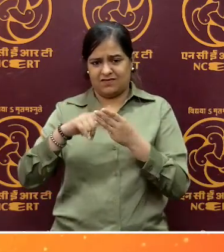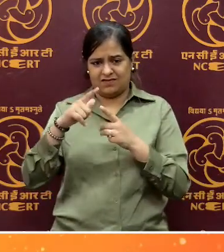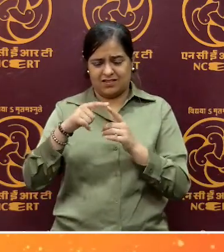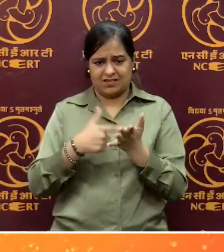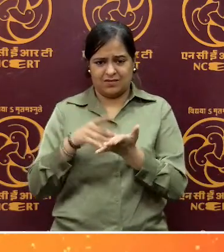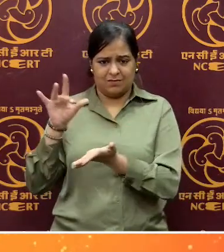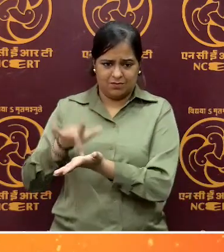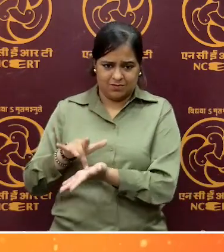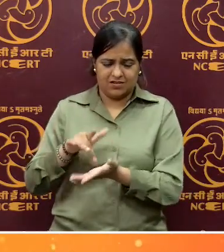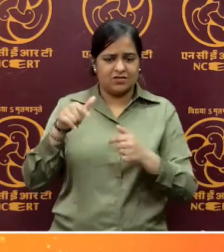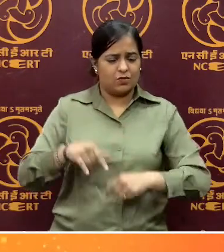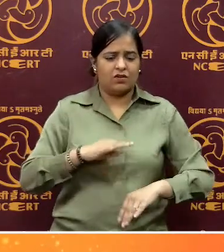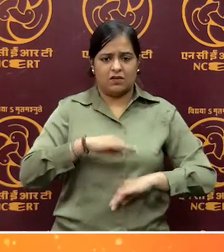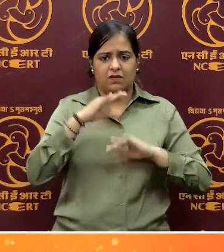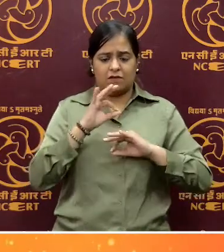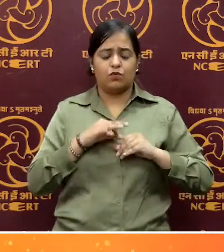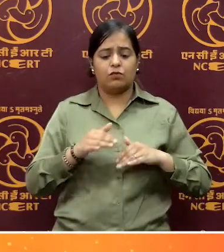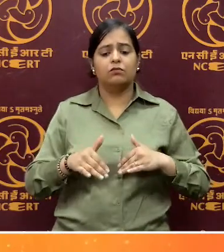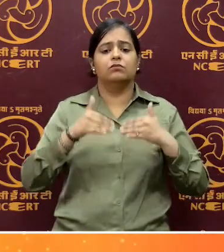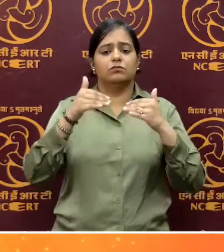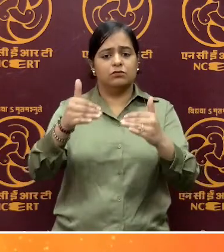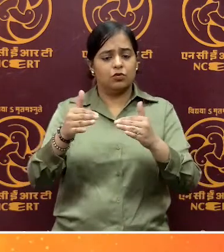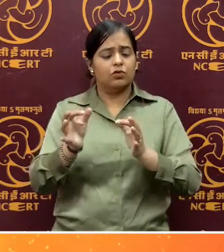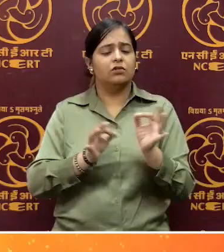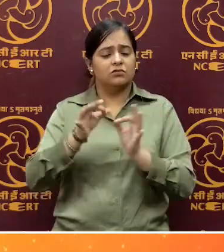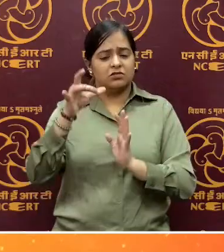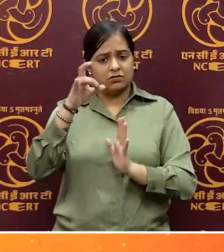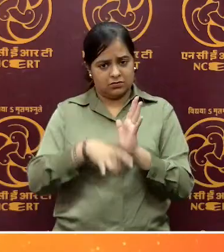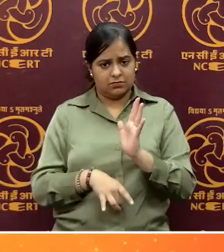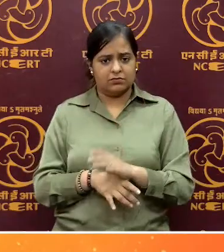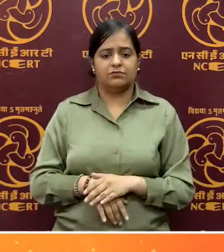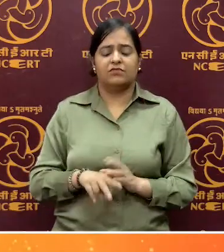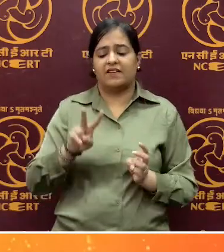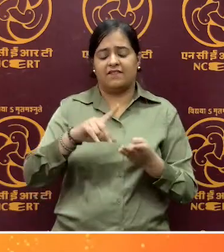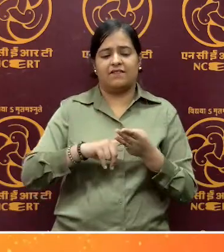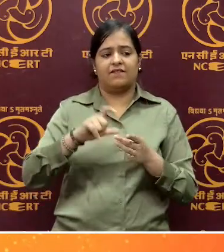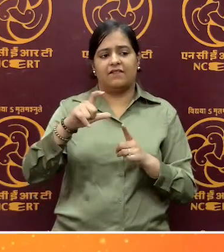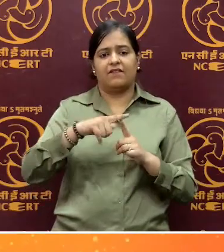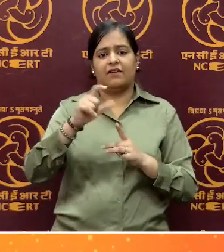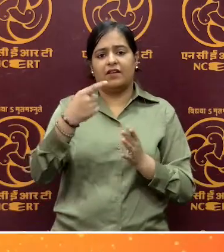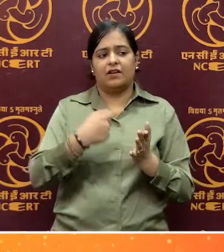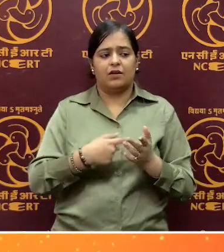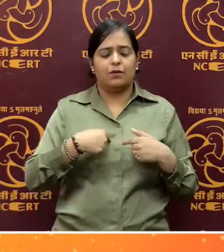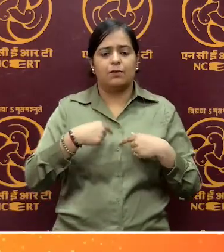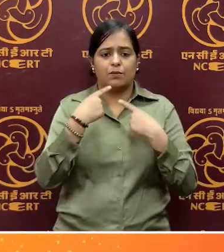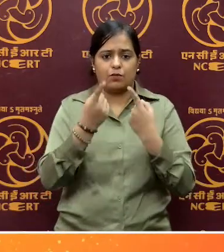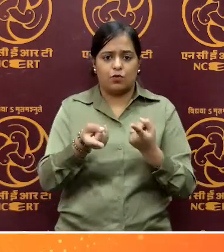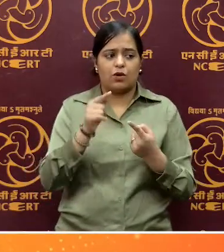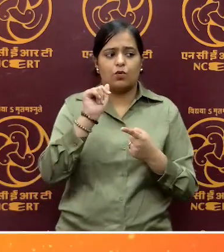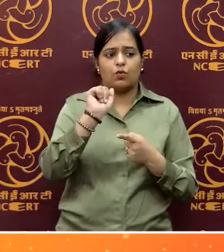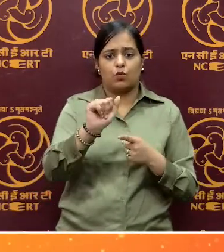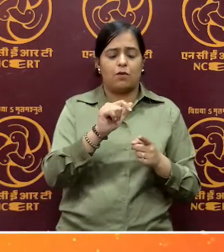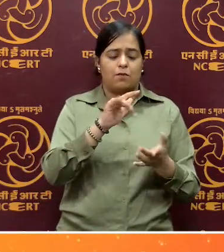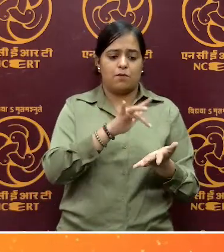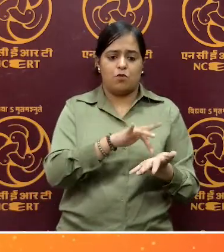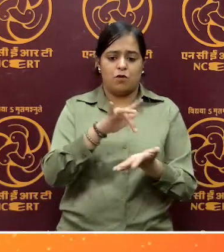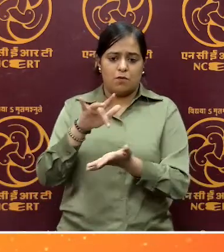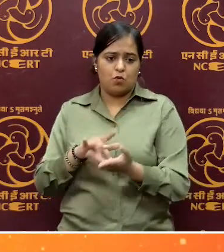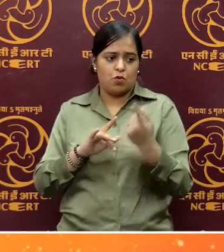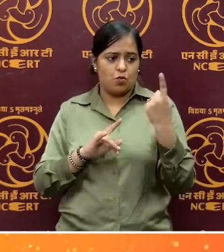is not just enough. हमें इसको और आगे करना है. Because vector addition says that आप एक point से एक जगह गए